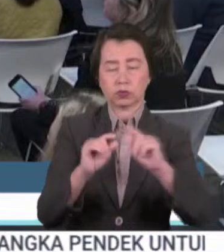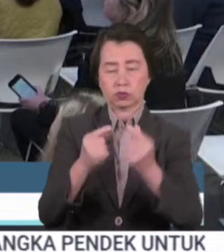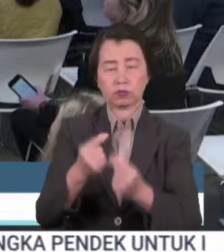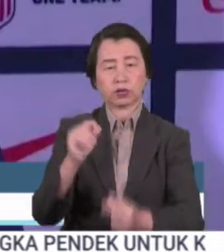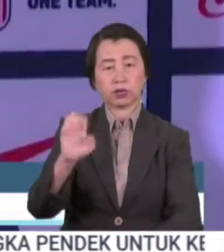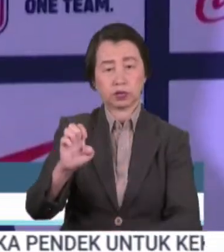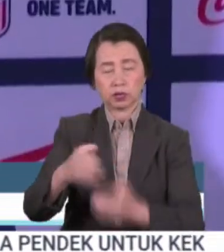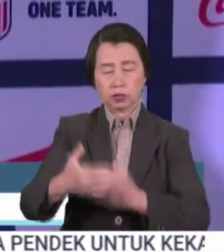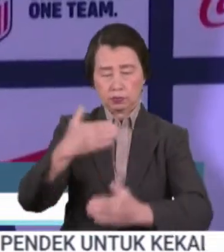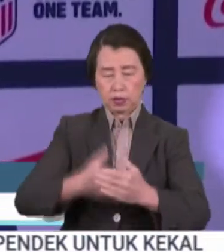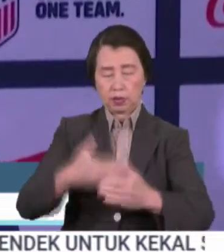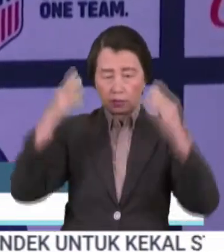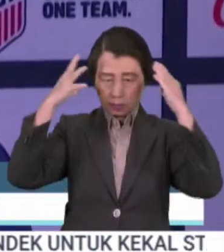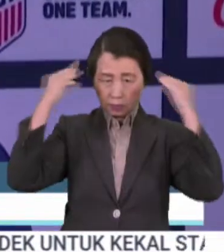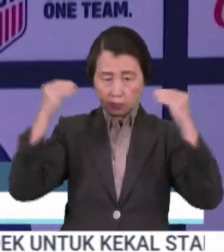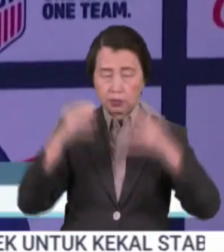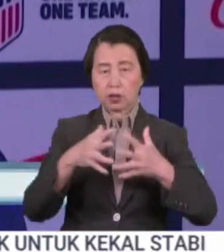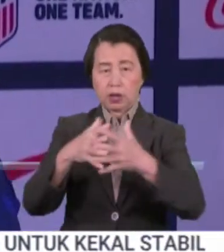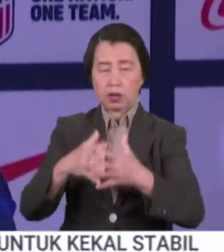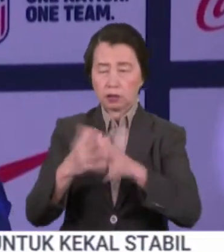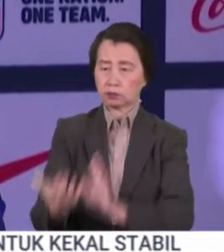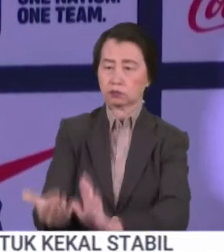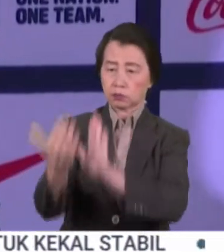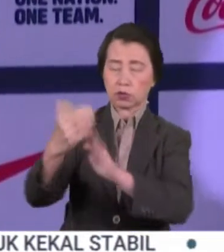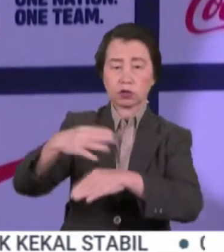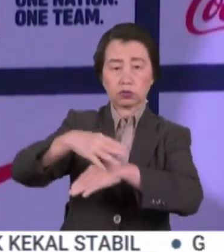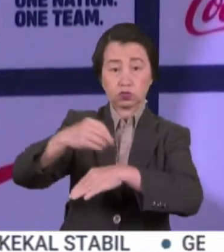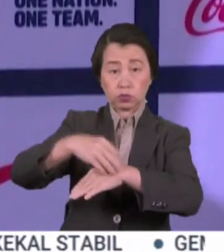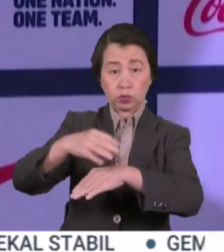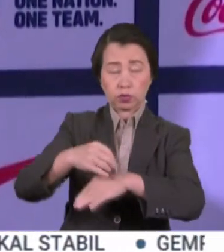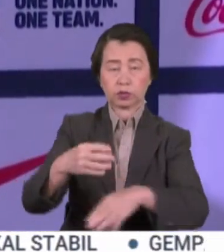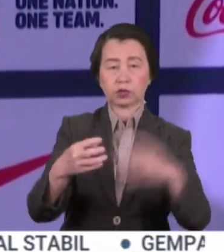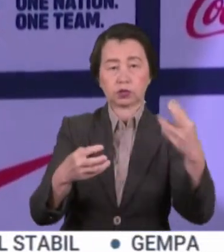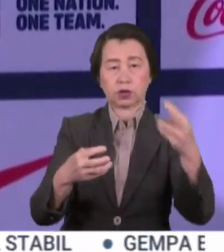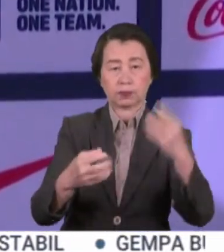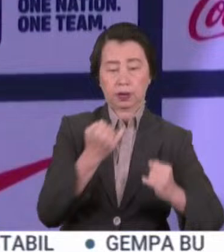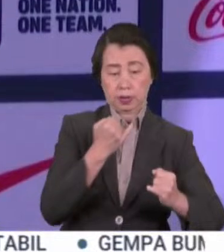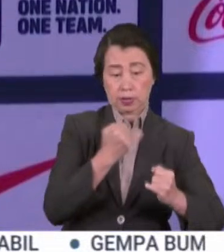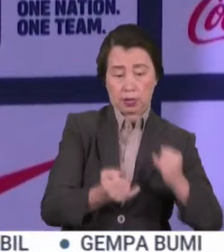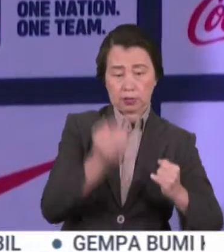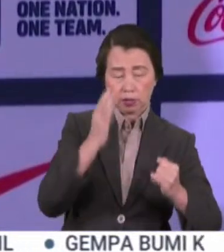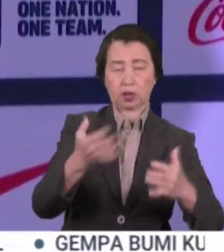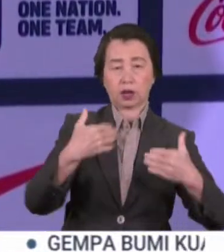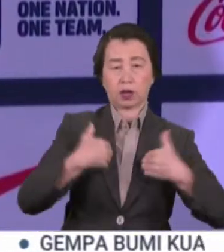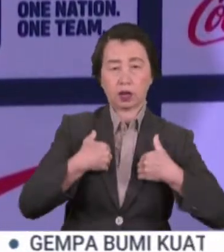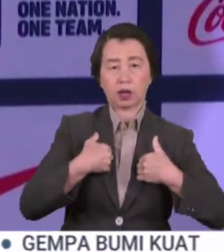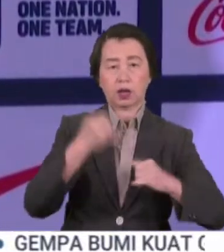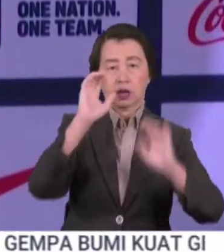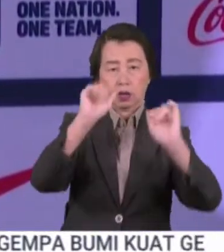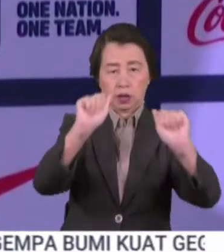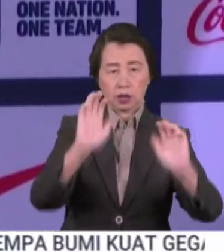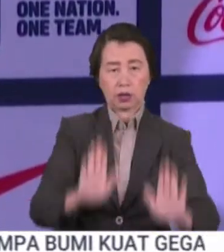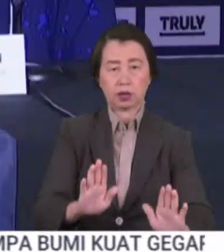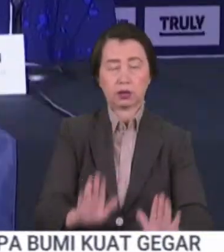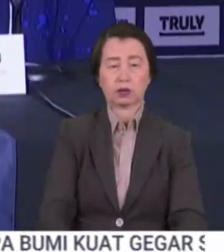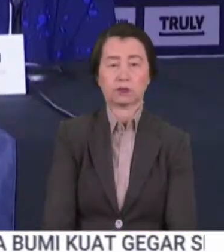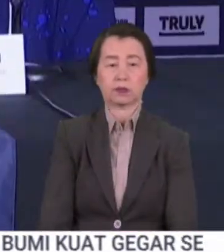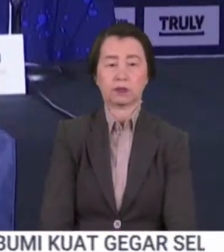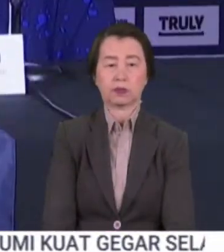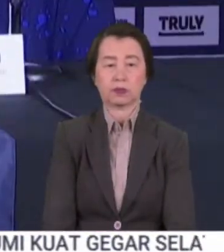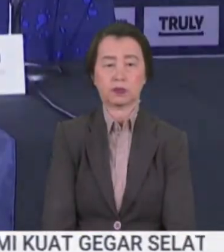di belakang Belanda Amerika akan mendapat Sweden dalam saingan 16 terakhir yang akan berlangsung pada Ahad